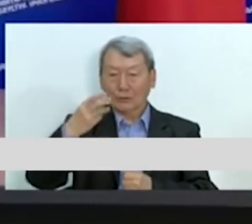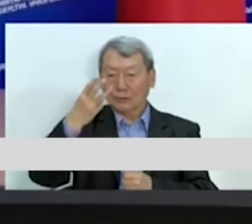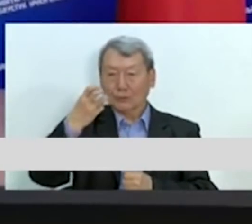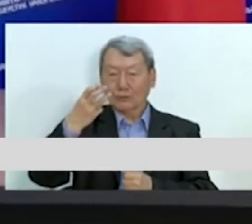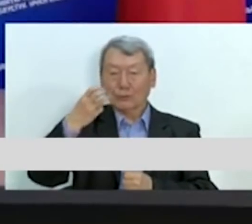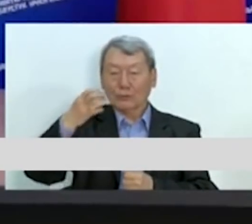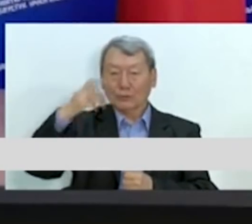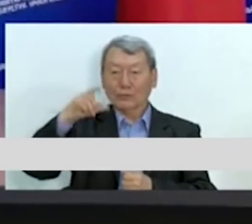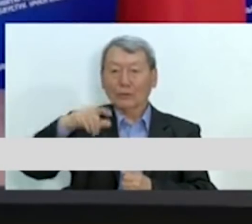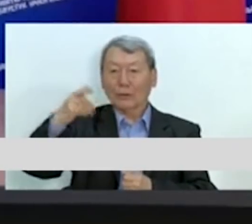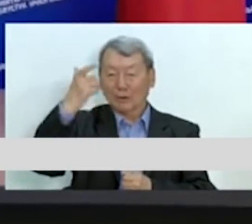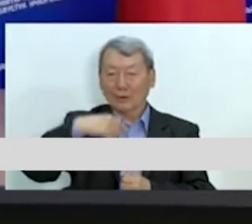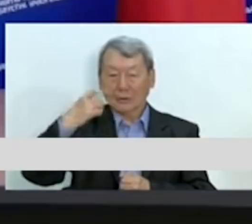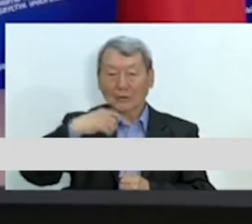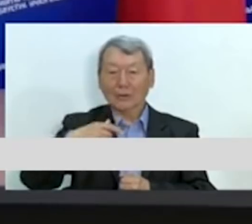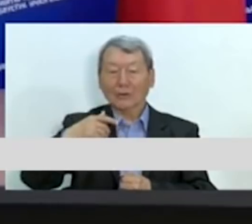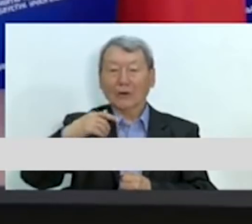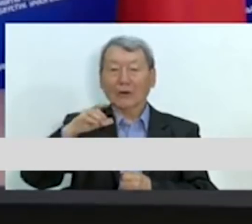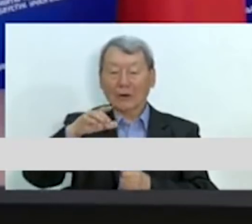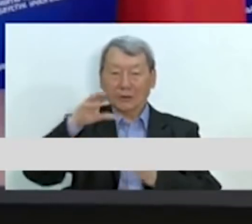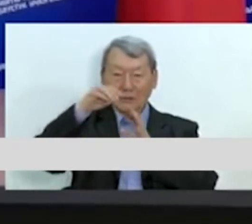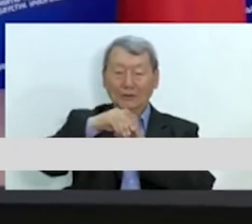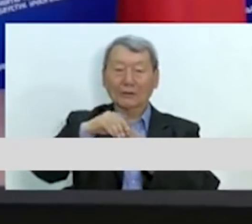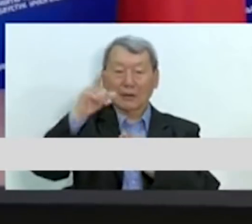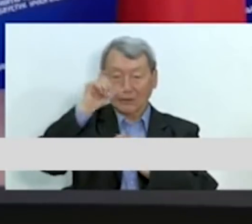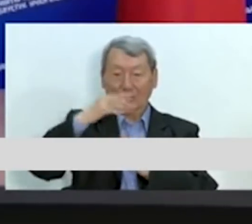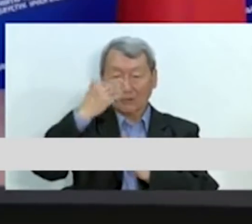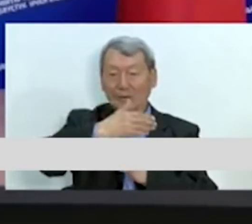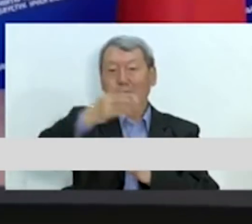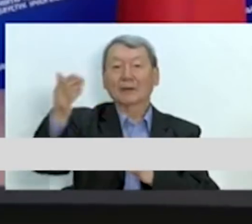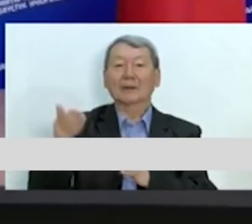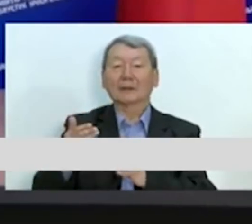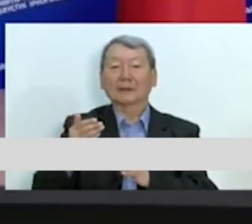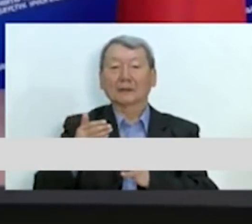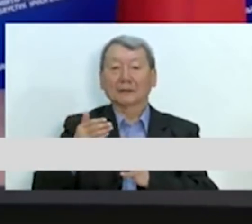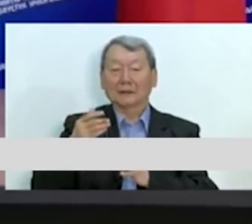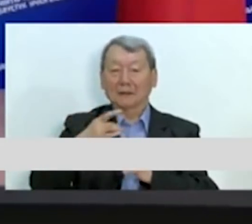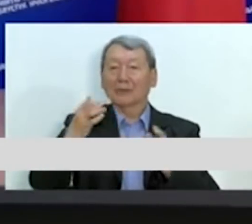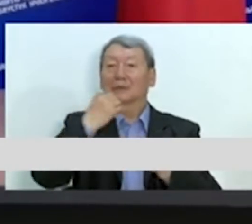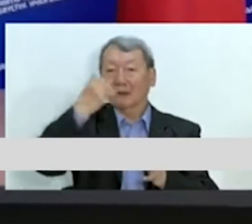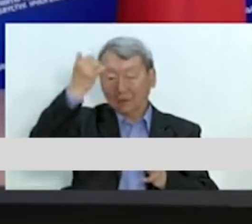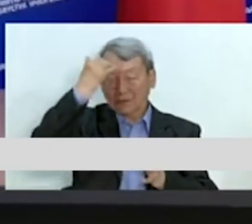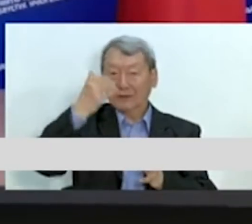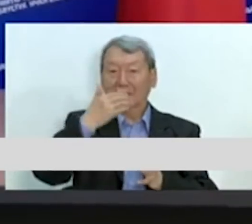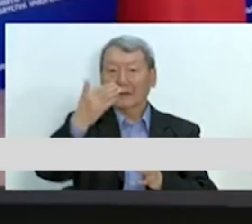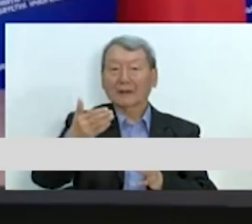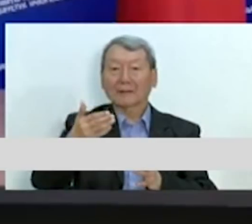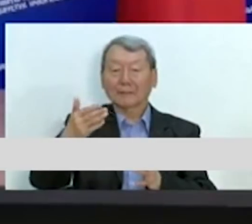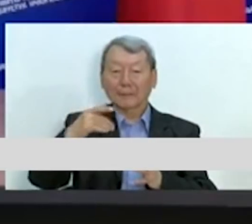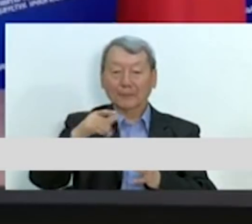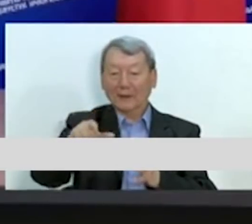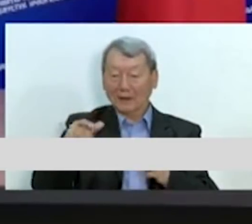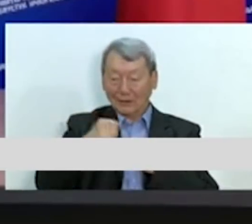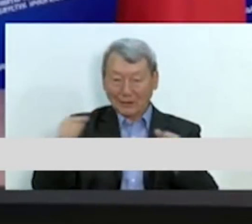жараны өзүнүн жарынын тоокелдиге салып, элинен мындай ыраазычылыгын алып туруп, ошол кийинки